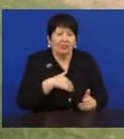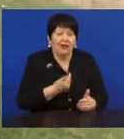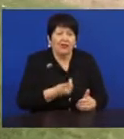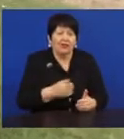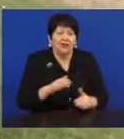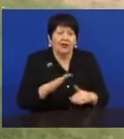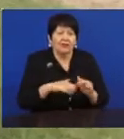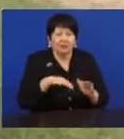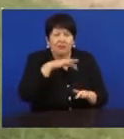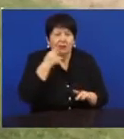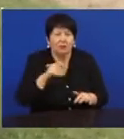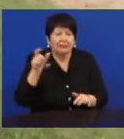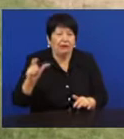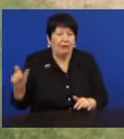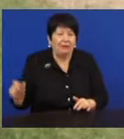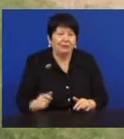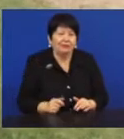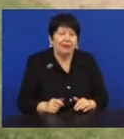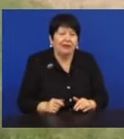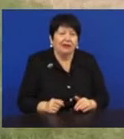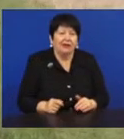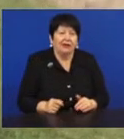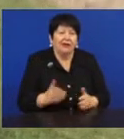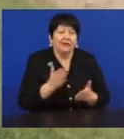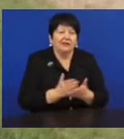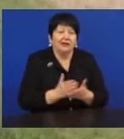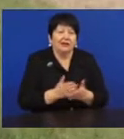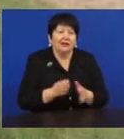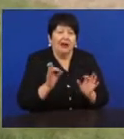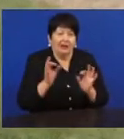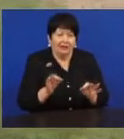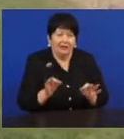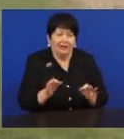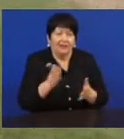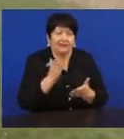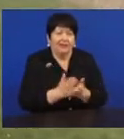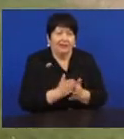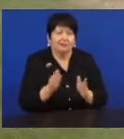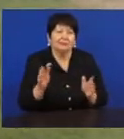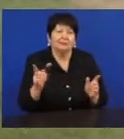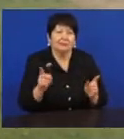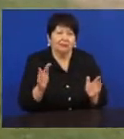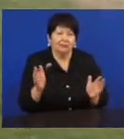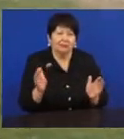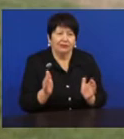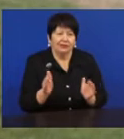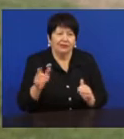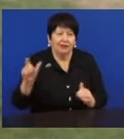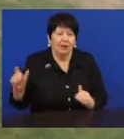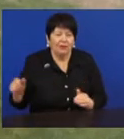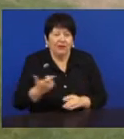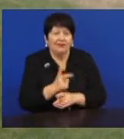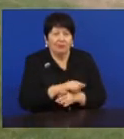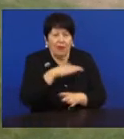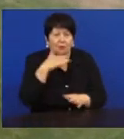a motiva mai multă lume. Este adevărat că suntem puțini, dar